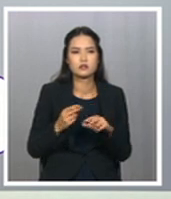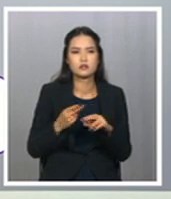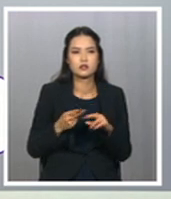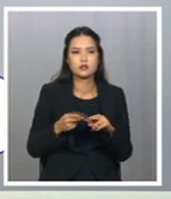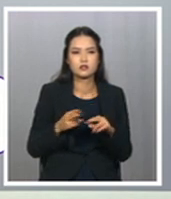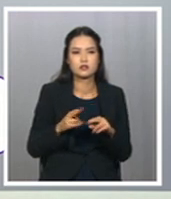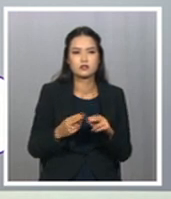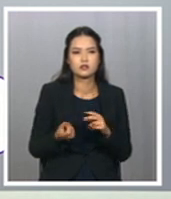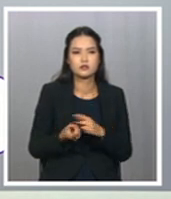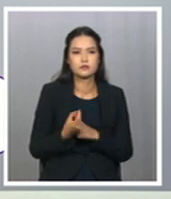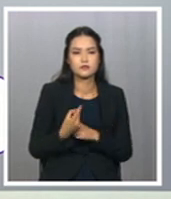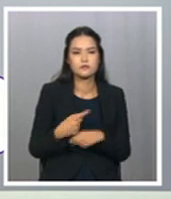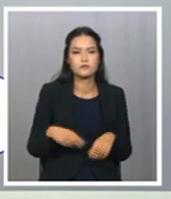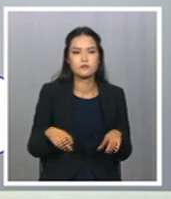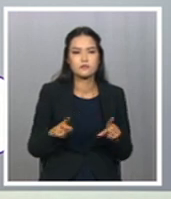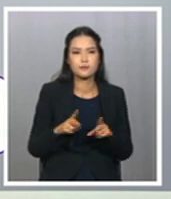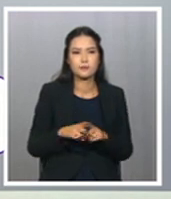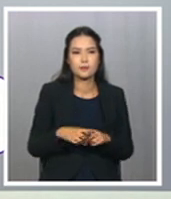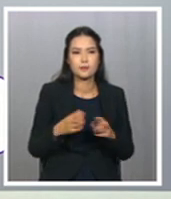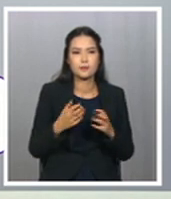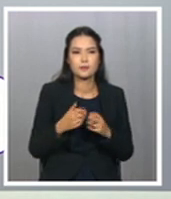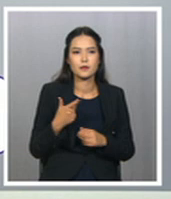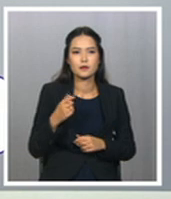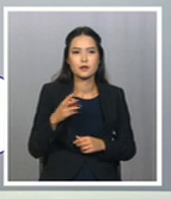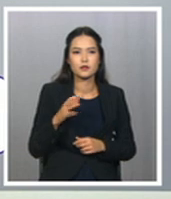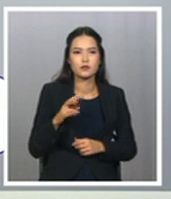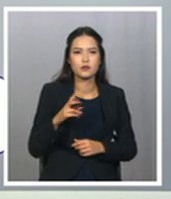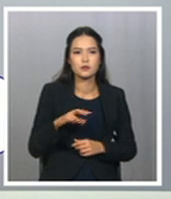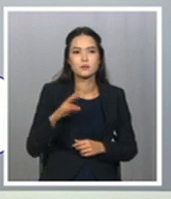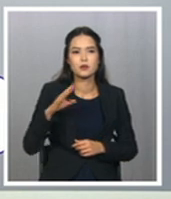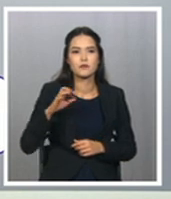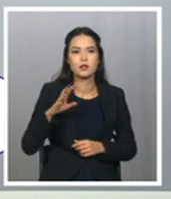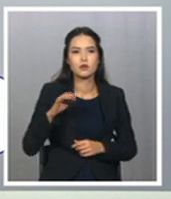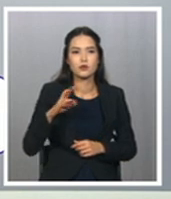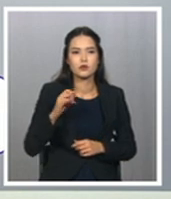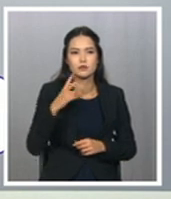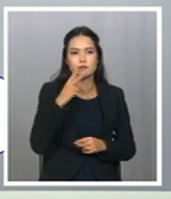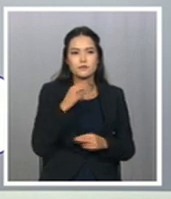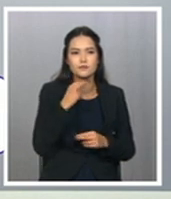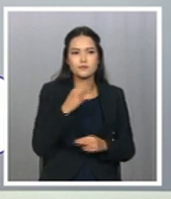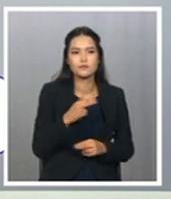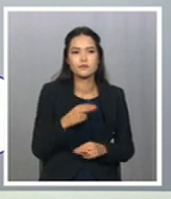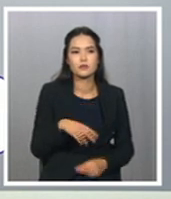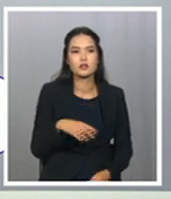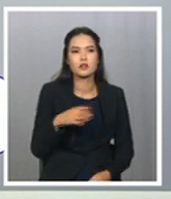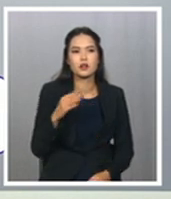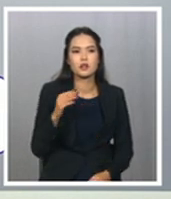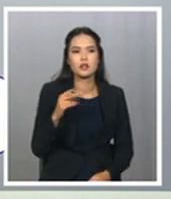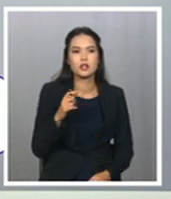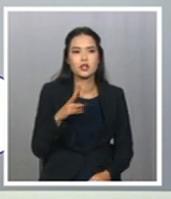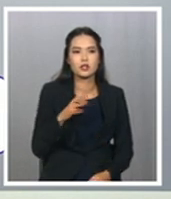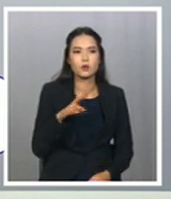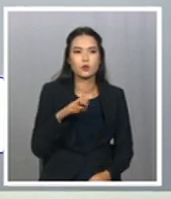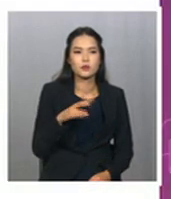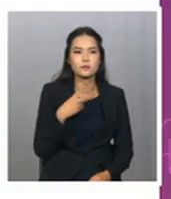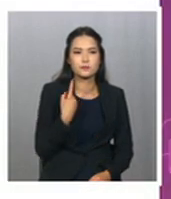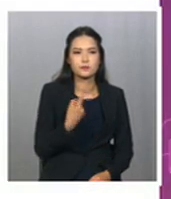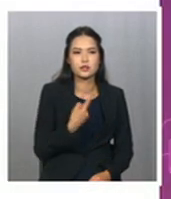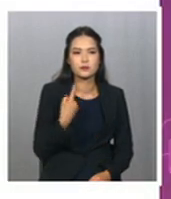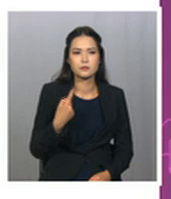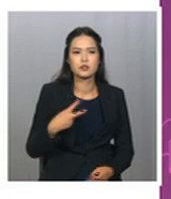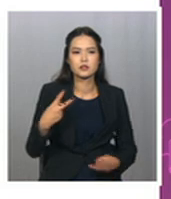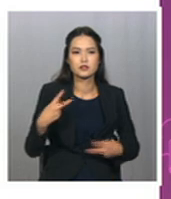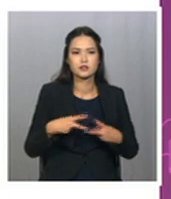шығады. Демек, енді олардың фенотиптері мен генотиптеріне назар аударайық. Генотиптері бірдің бірге қатынасына